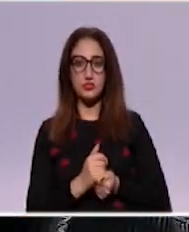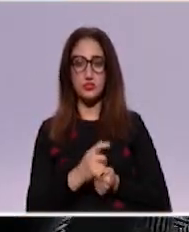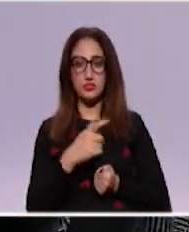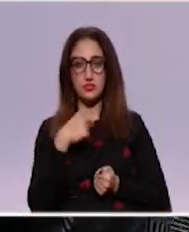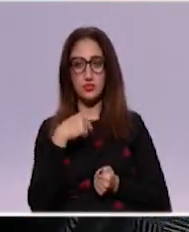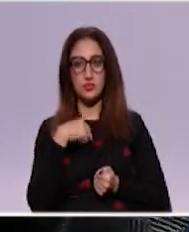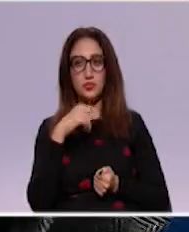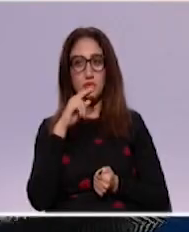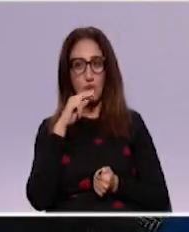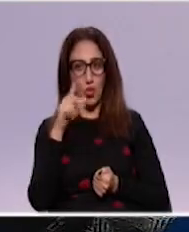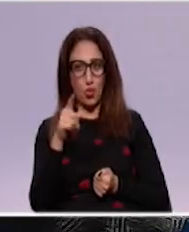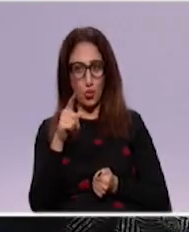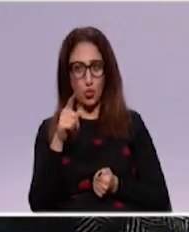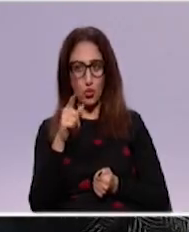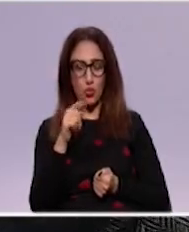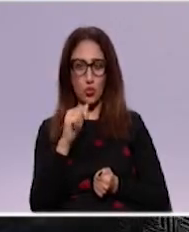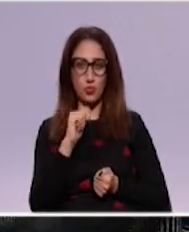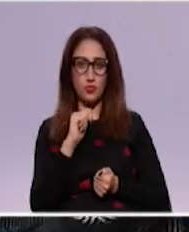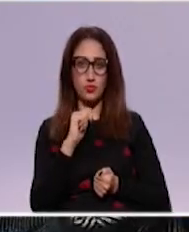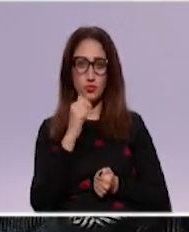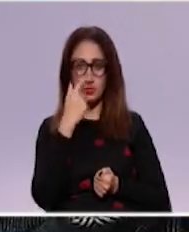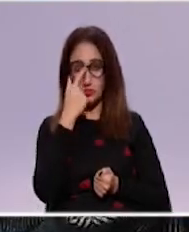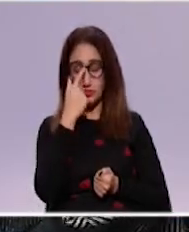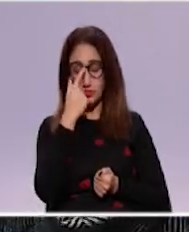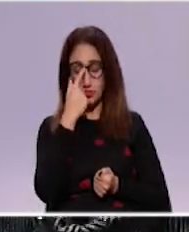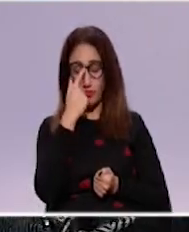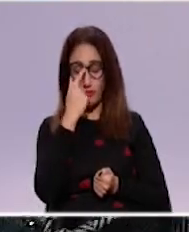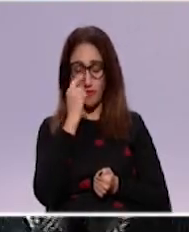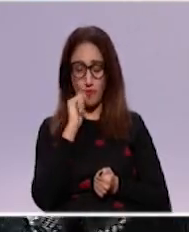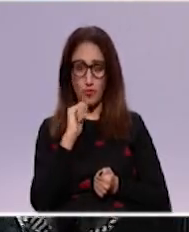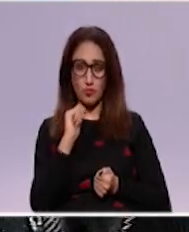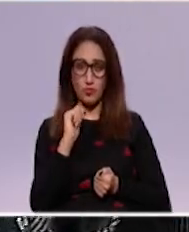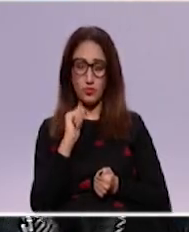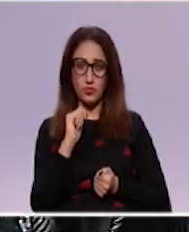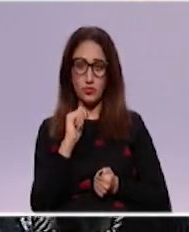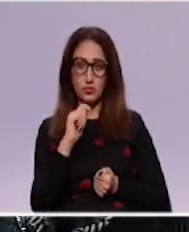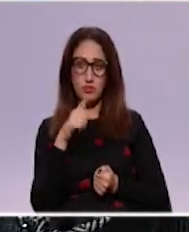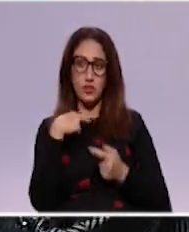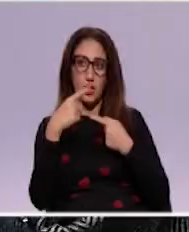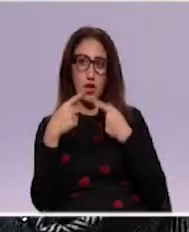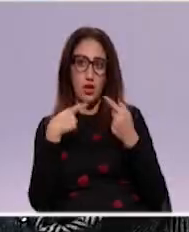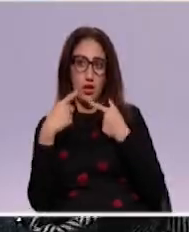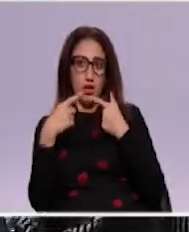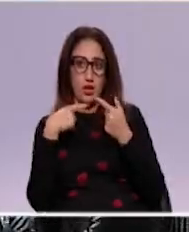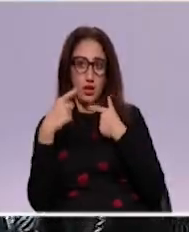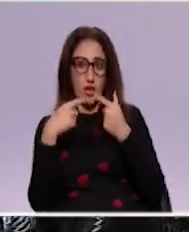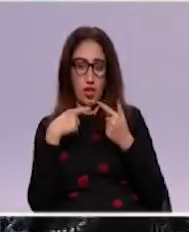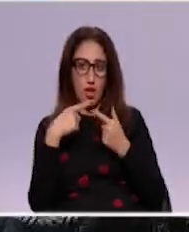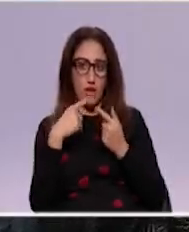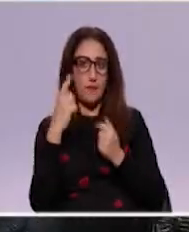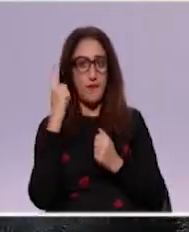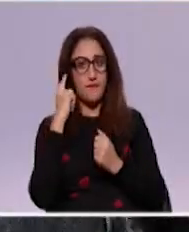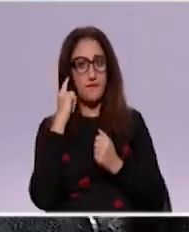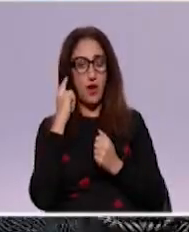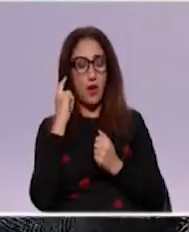حسن، والاستاذ احمد فؤاد حسن ده راجل يعني بيننا وبين بعض تفاهم، لان